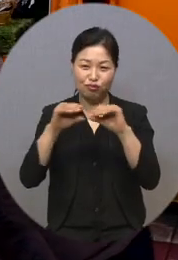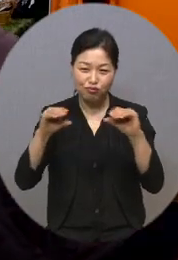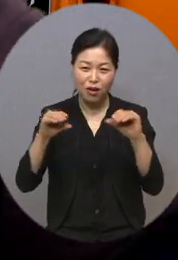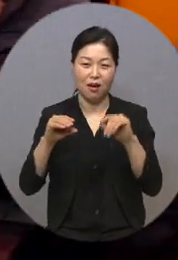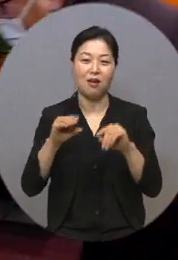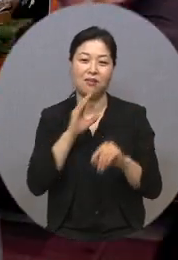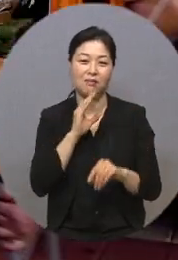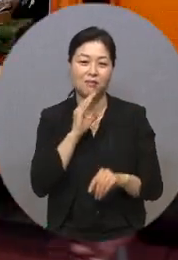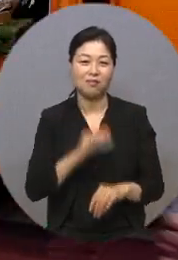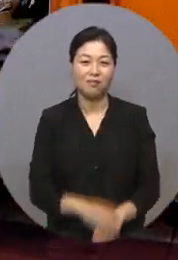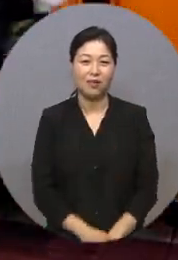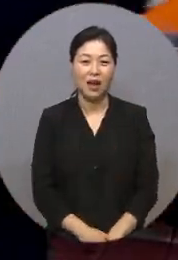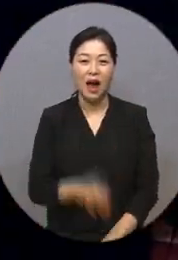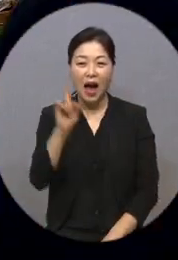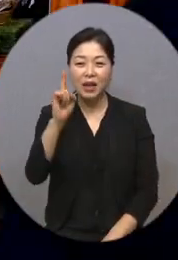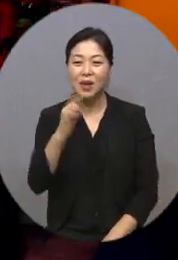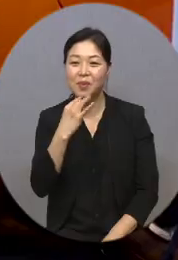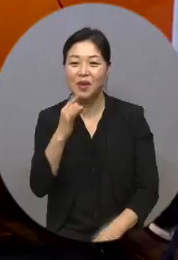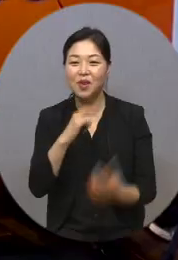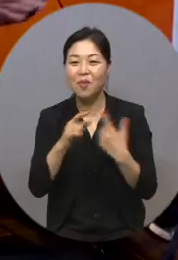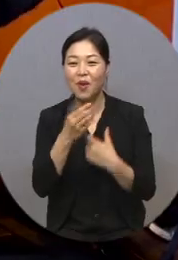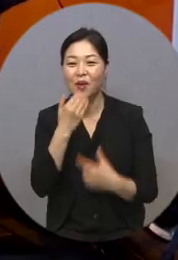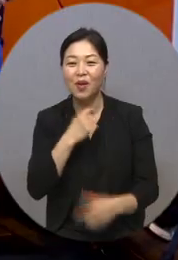강진. 아니, 하나만 먹을게요.